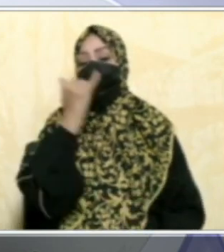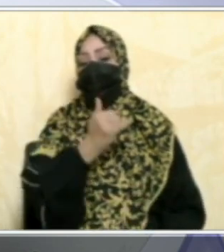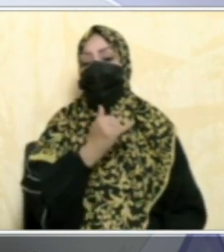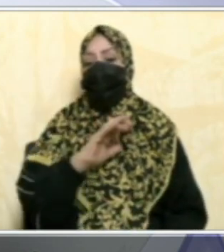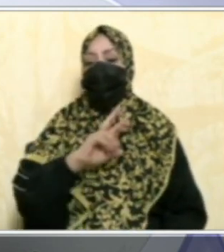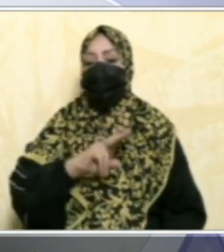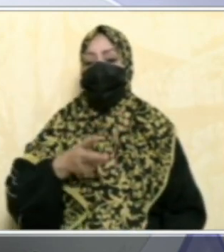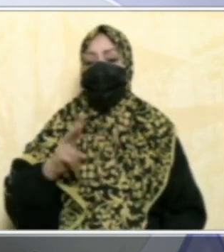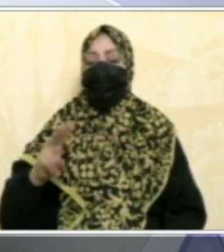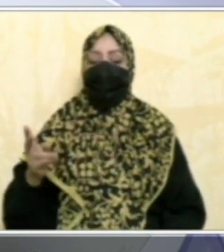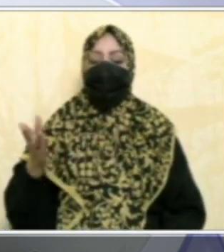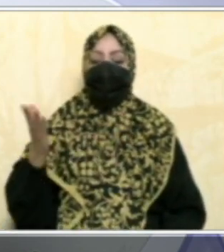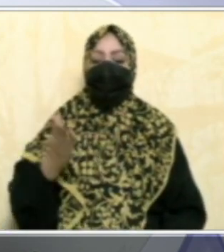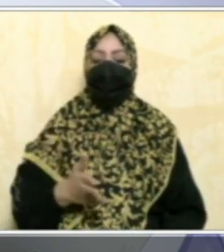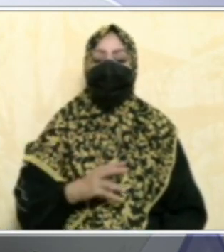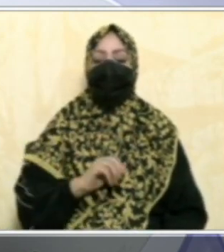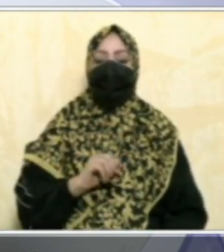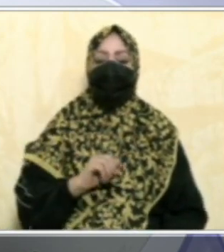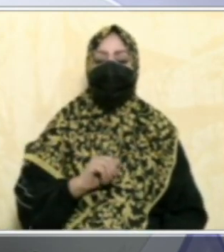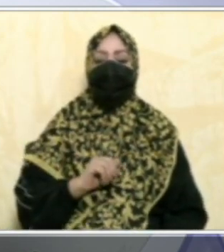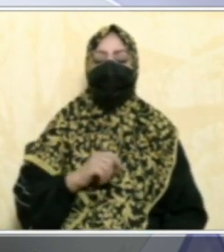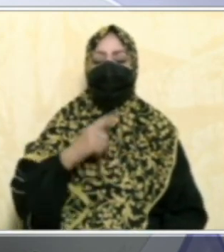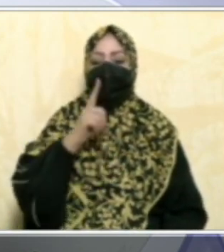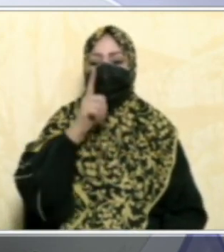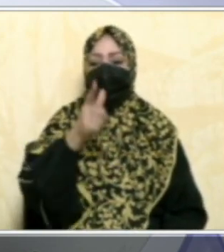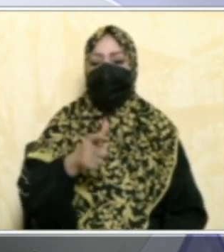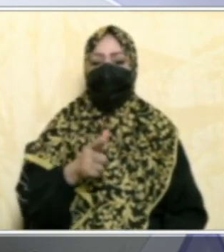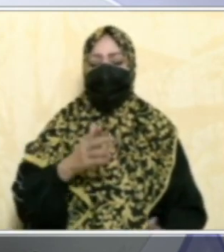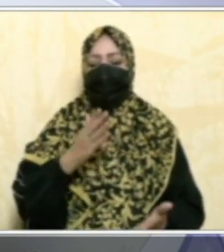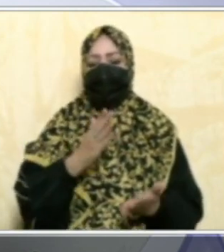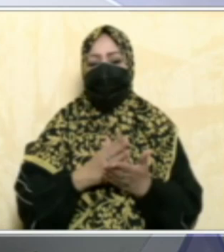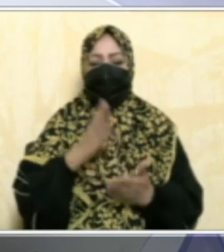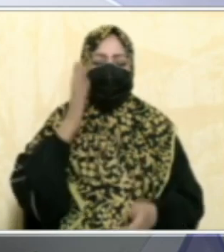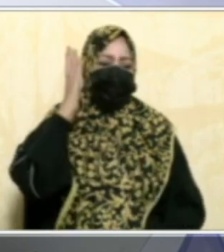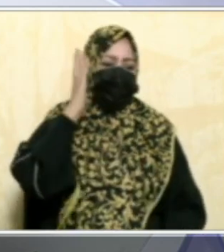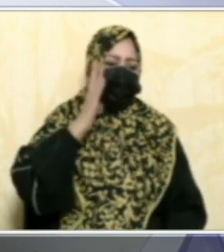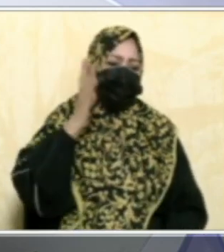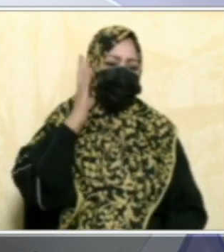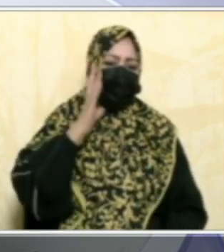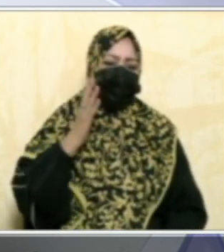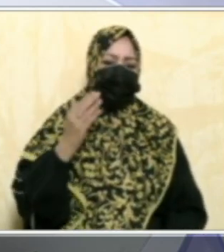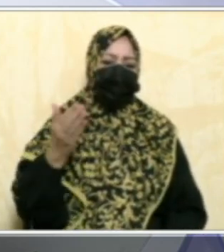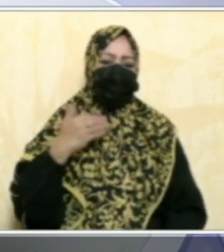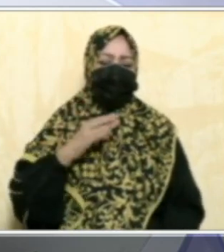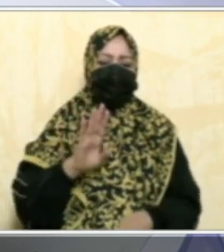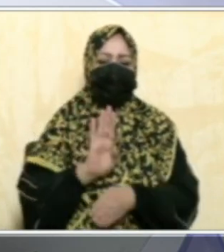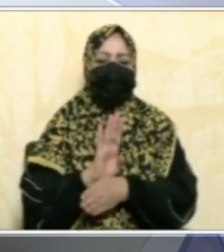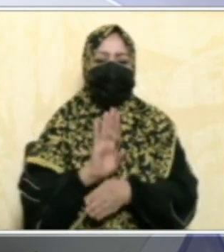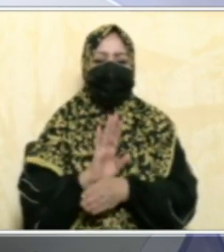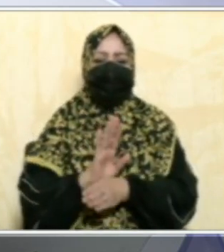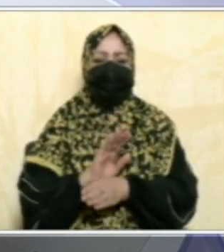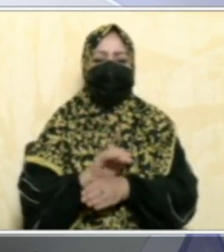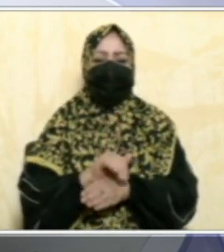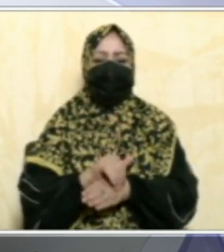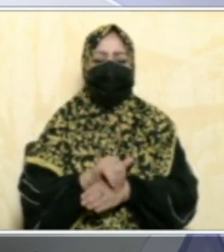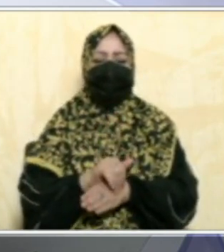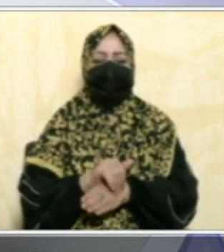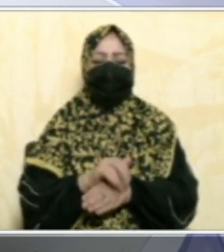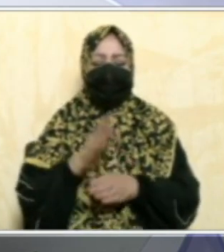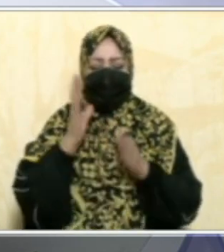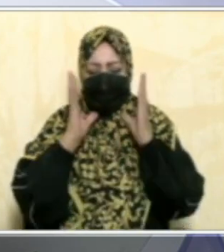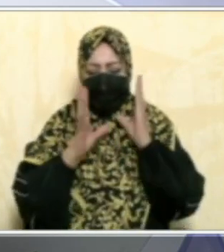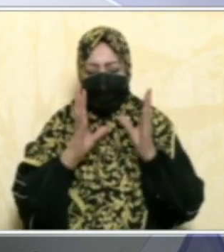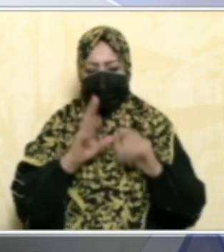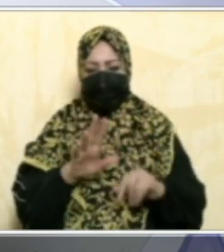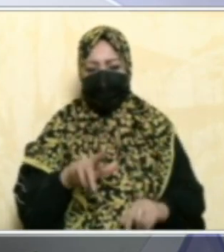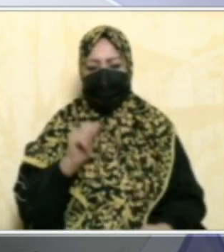قال فاتتني ركعة من صلاة العصر، وبعدين الإمام سهى في صلاته فزاد تشهدا